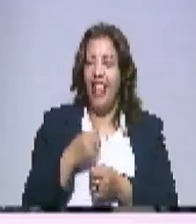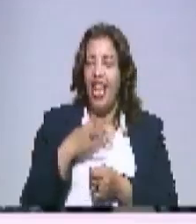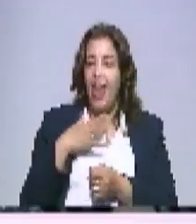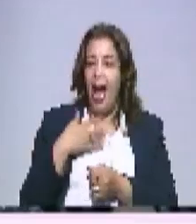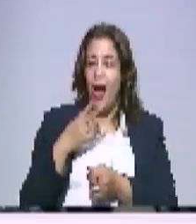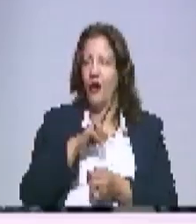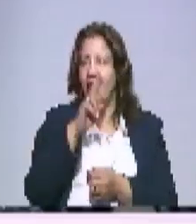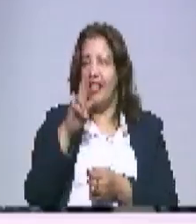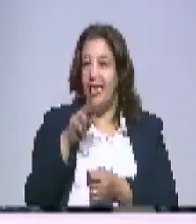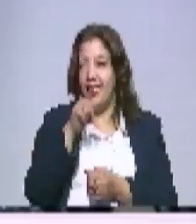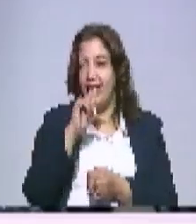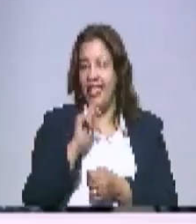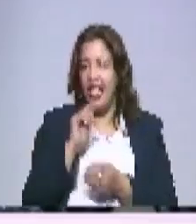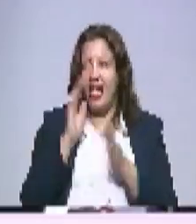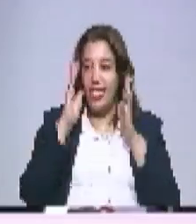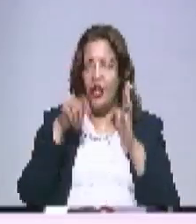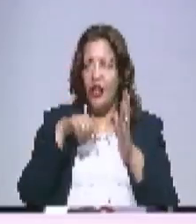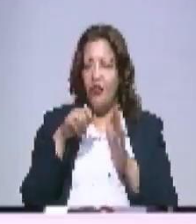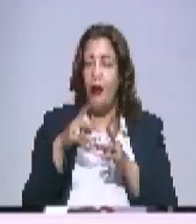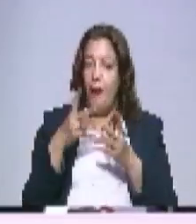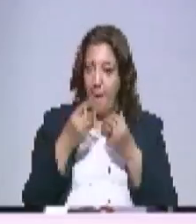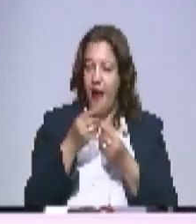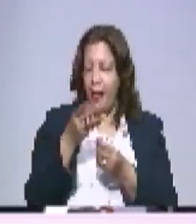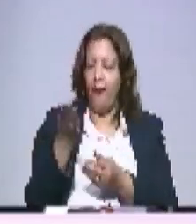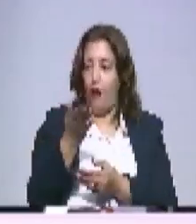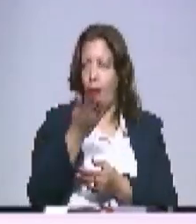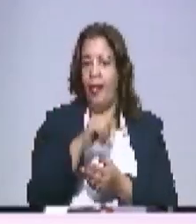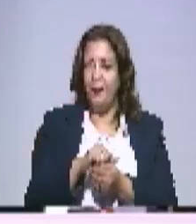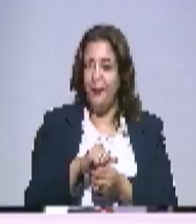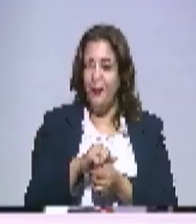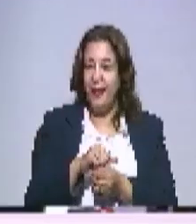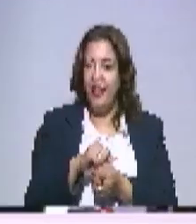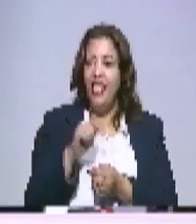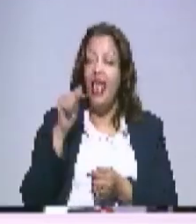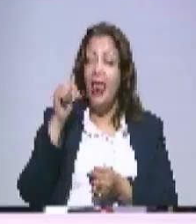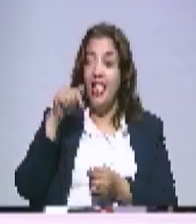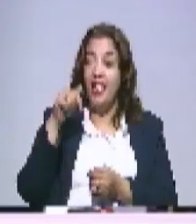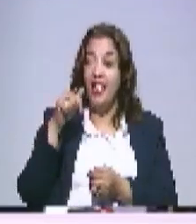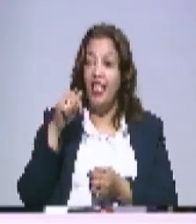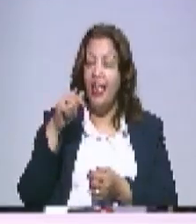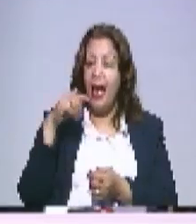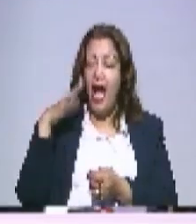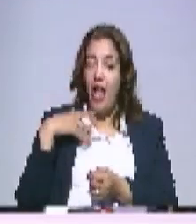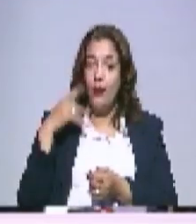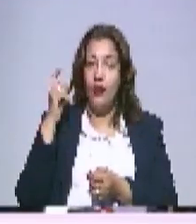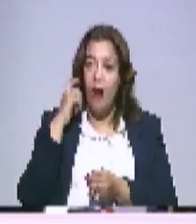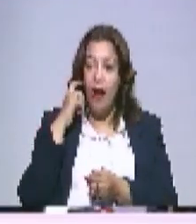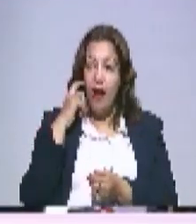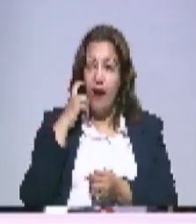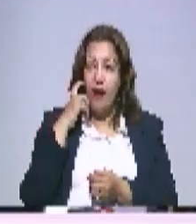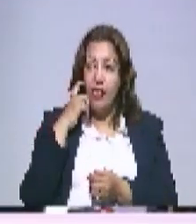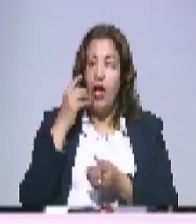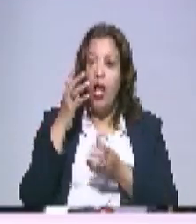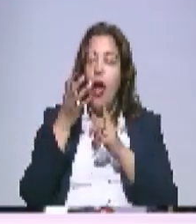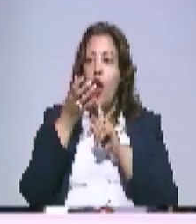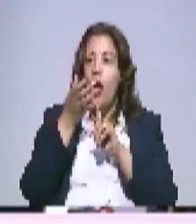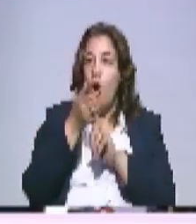الشيف سؤالين بس لو سمحت. اتفضلي شيف سامح مع حضرتك، اتفضلي. لو سمحتي شيف كنت عايزة اعرف صفقة